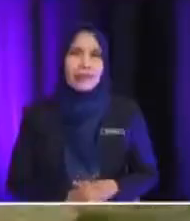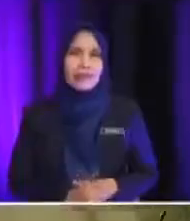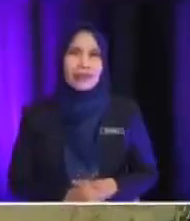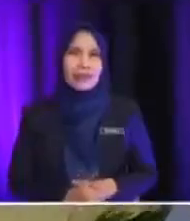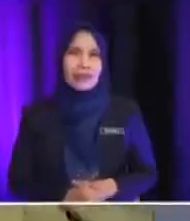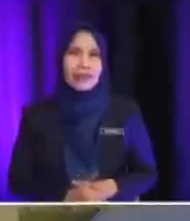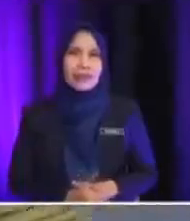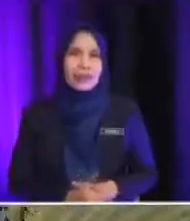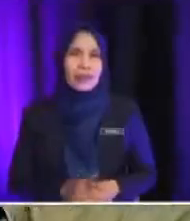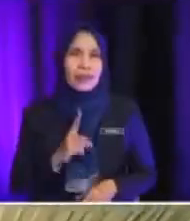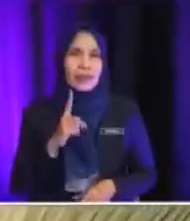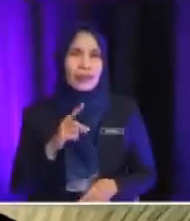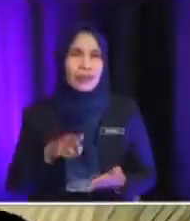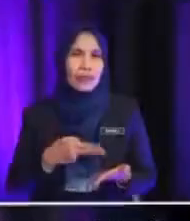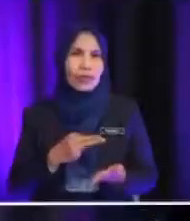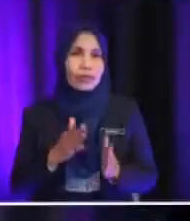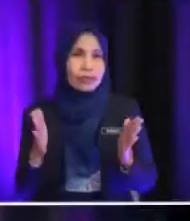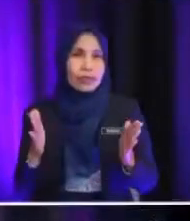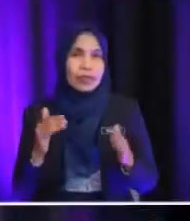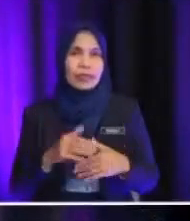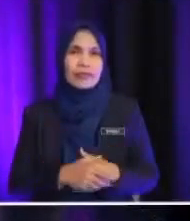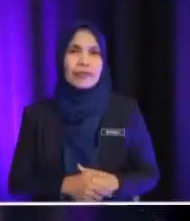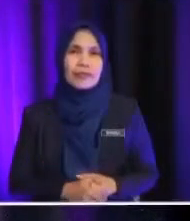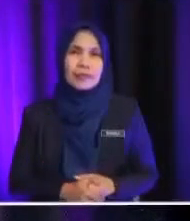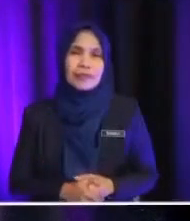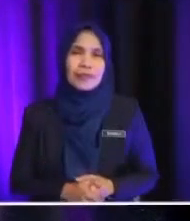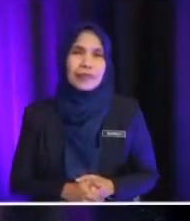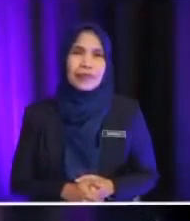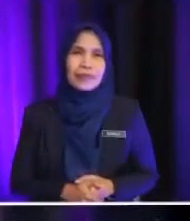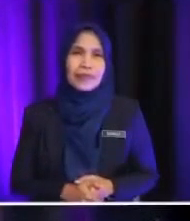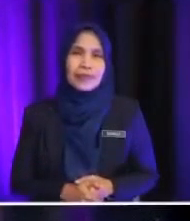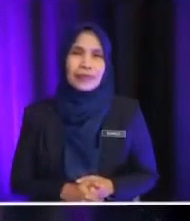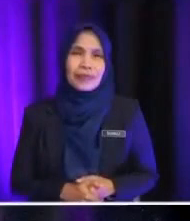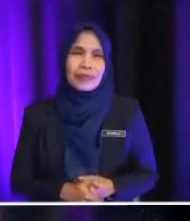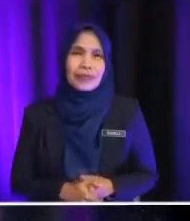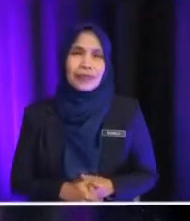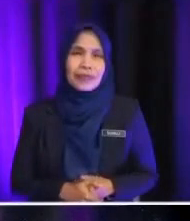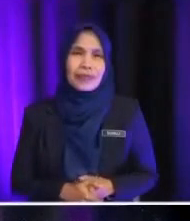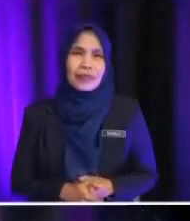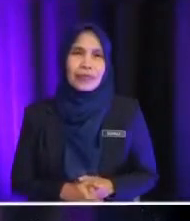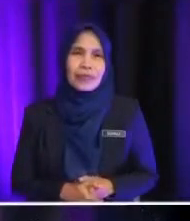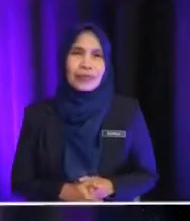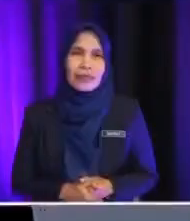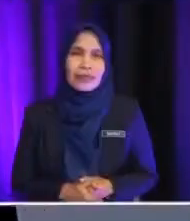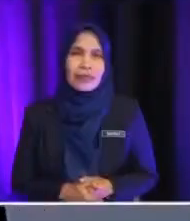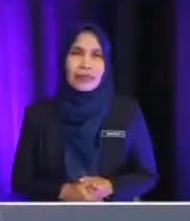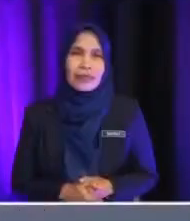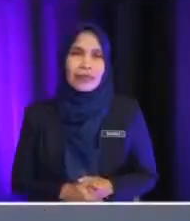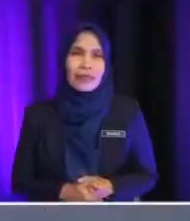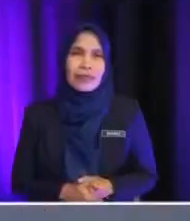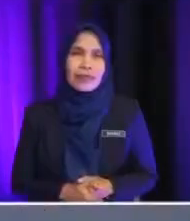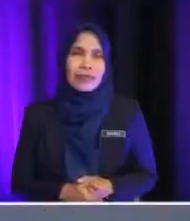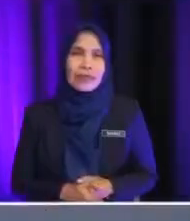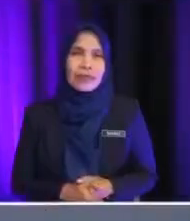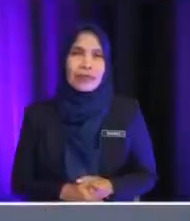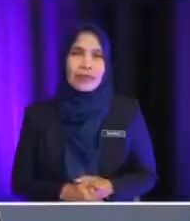berapa ni cikgu? Satu sudu besar. Satu sudu besar. Yang ni? Yang ni ya cikgu? Ya, betul. Okey. Satu sudu